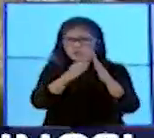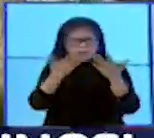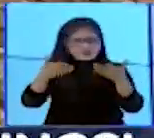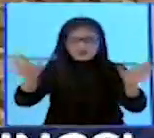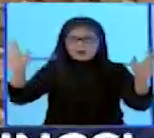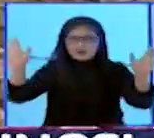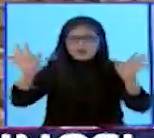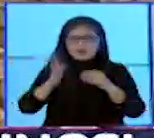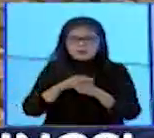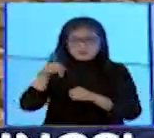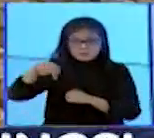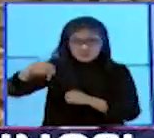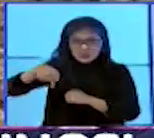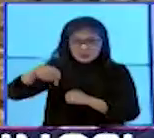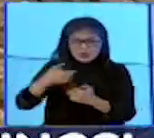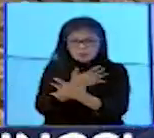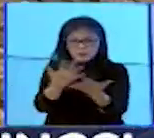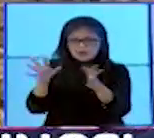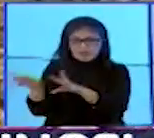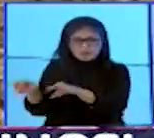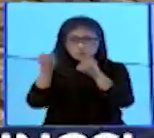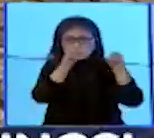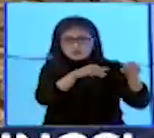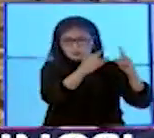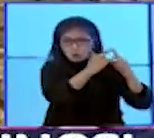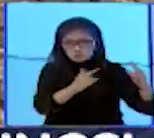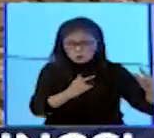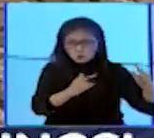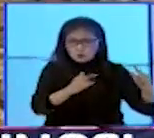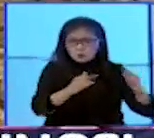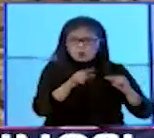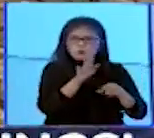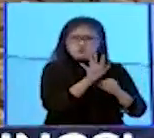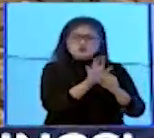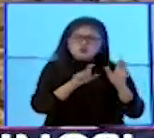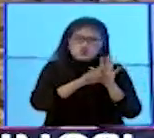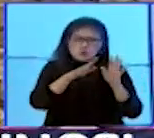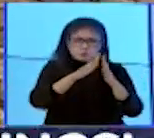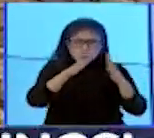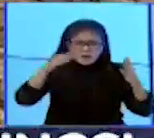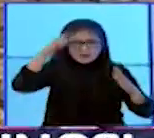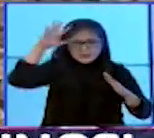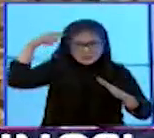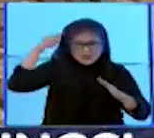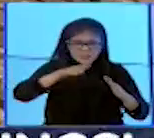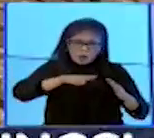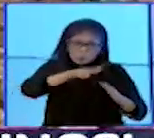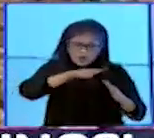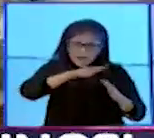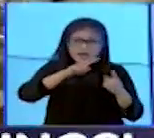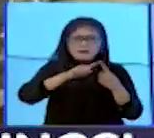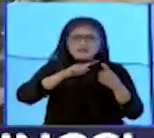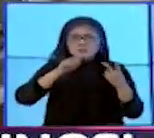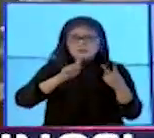saat ini menempati pos-pos pengungsian seperti misalnya di rumah dinas Lurah Duri Selatan kemudian juga ada di aula